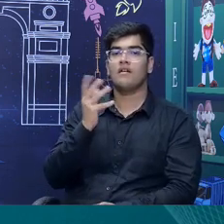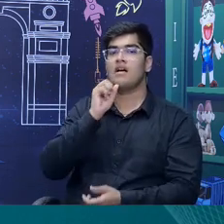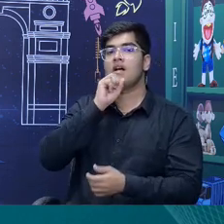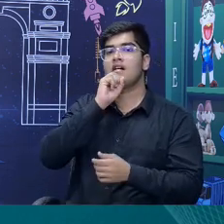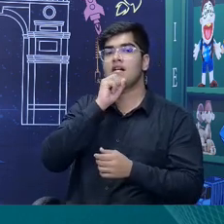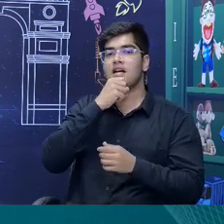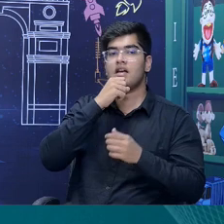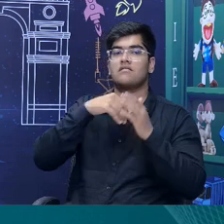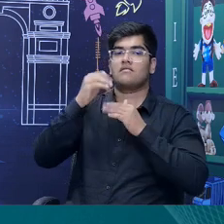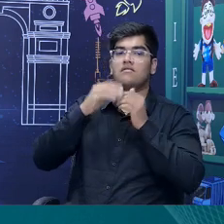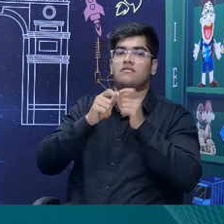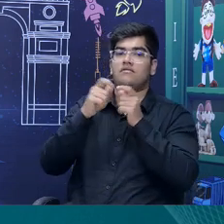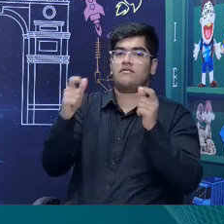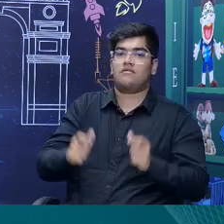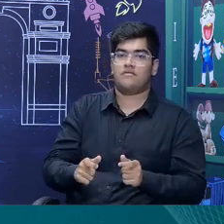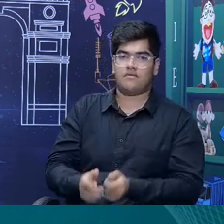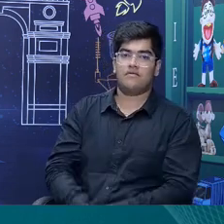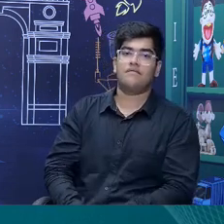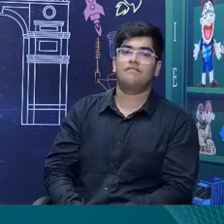आगे स्ट्रक्चर